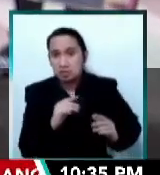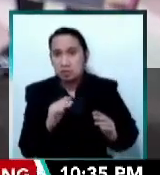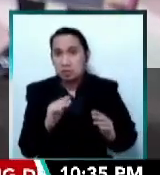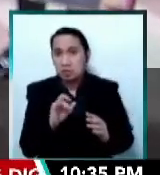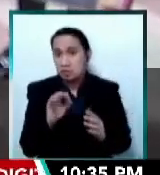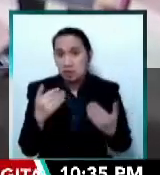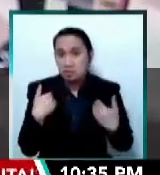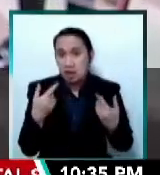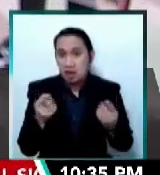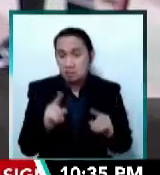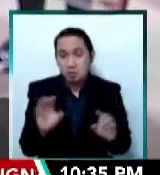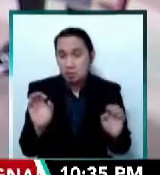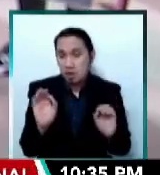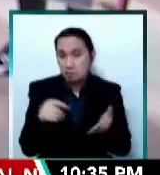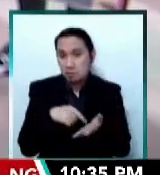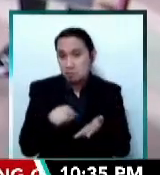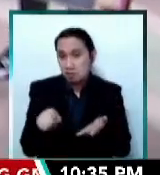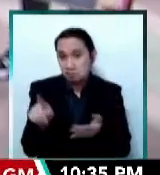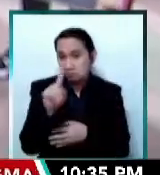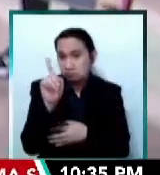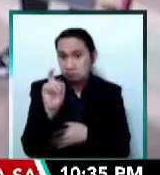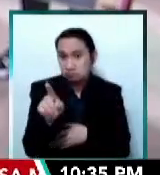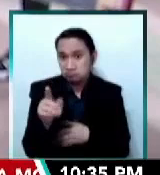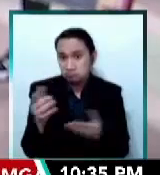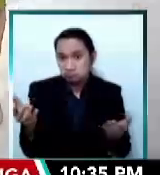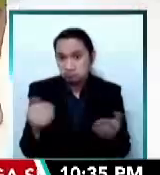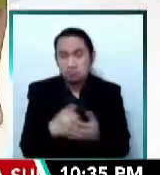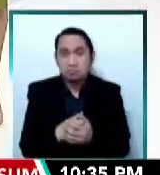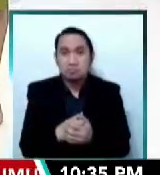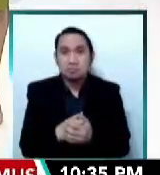akong may babayad kahit papaano.